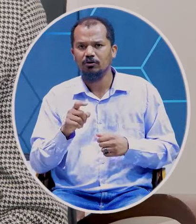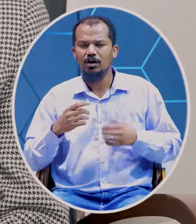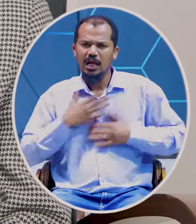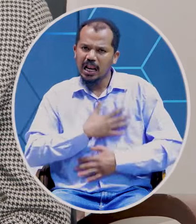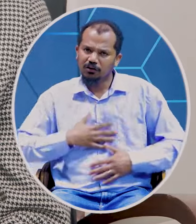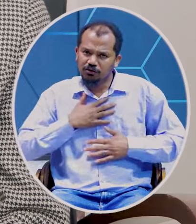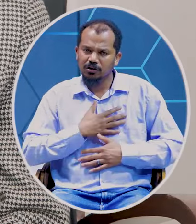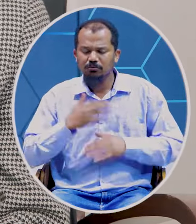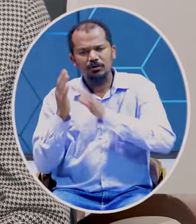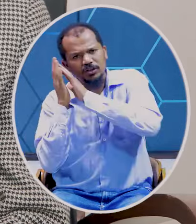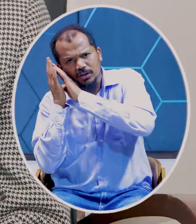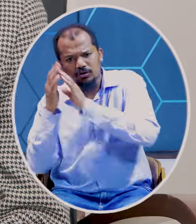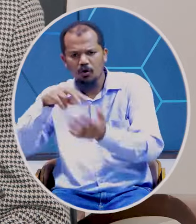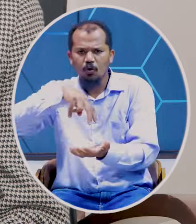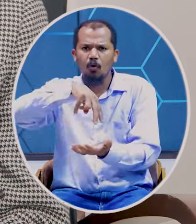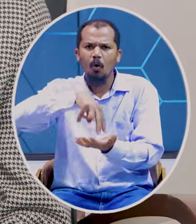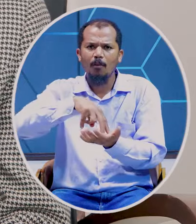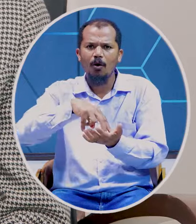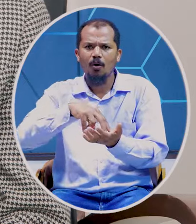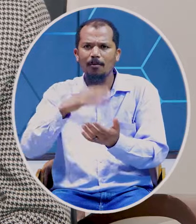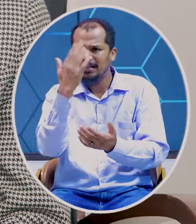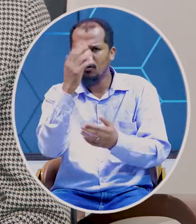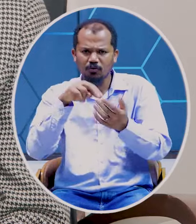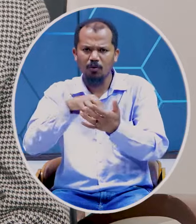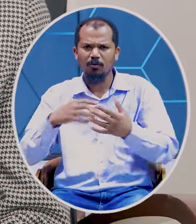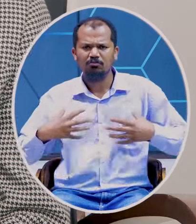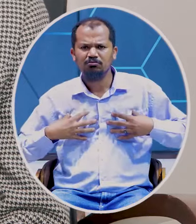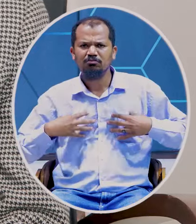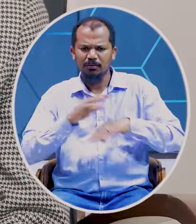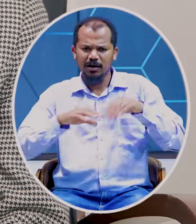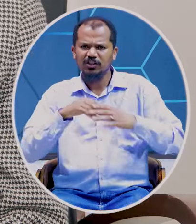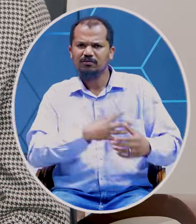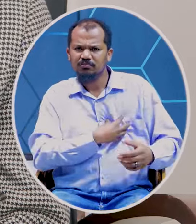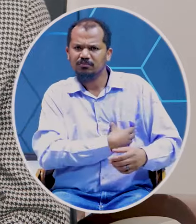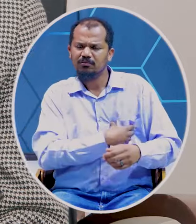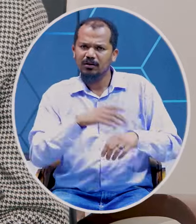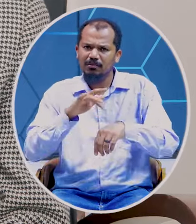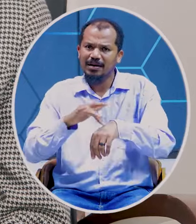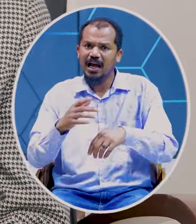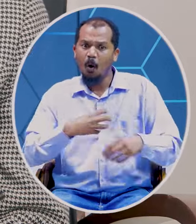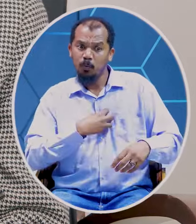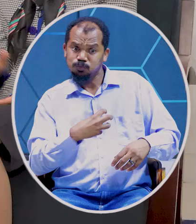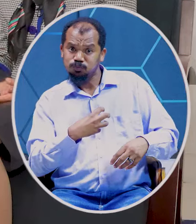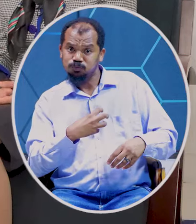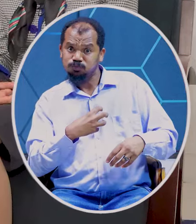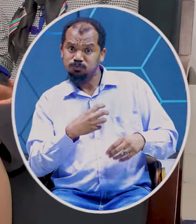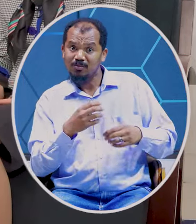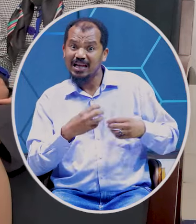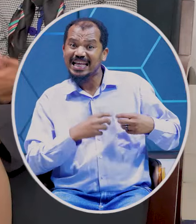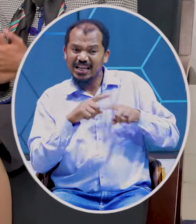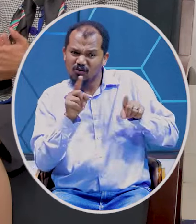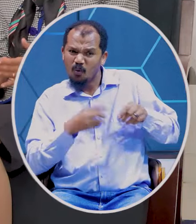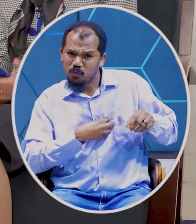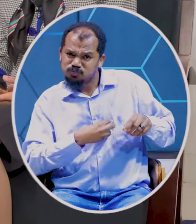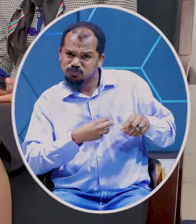ገላቸውን ሲታጠቡ፣ ሲተኙ፣ ቆሞ መስታወት ፊት ቆሞ በማየት በእጅ በመዳበስ ነው። በእጃችን ስንዳበስ እብጠት መኖሩን ነው ቼክ